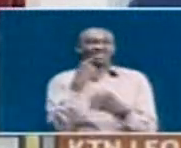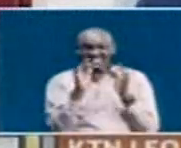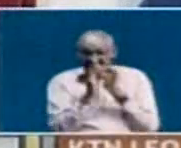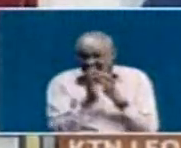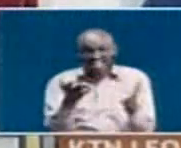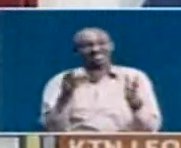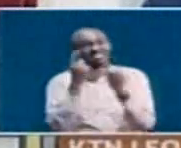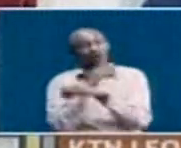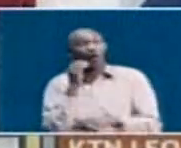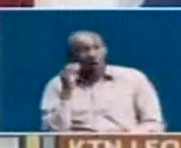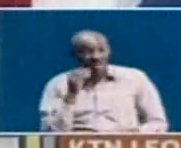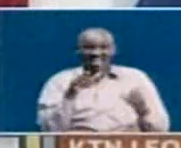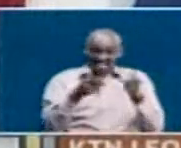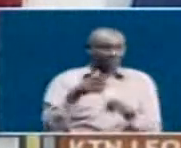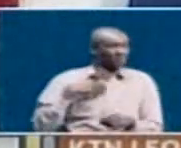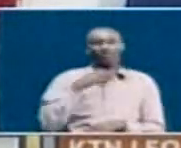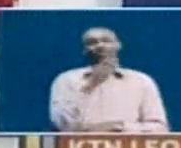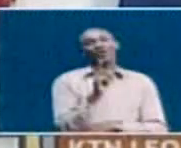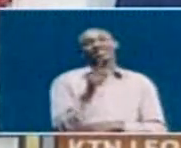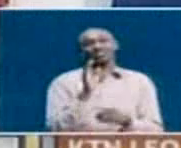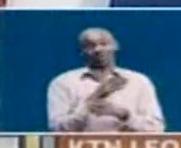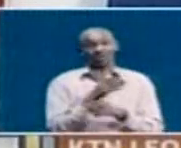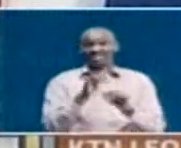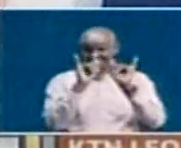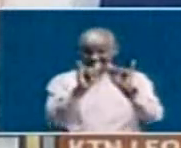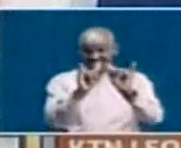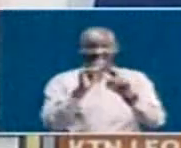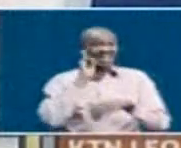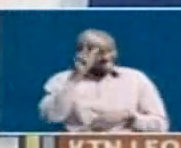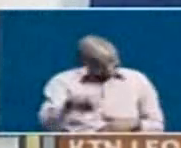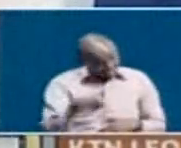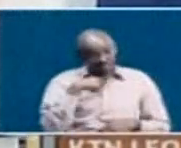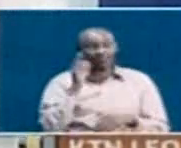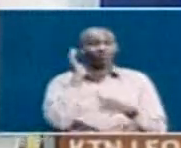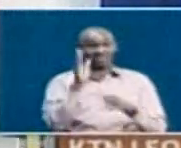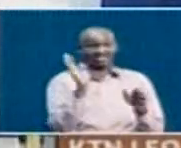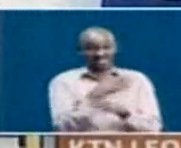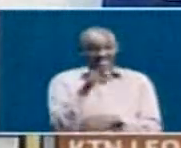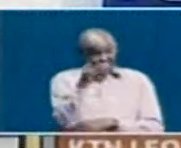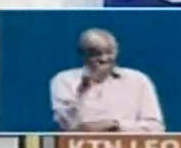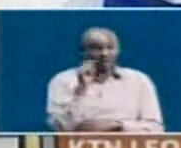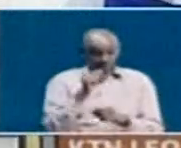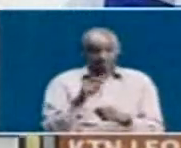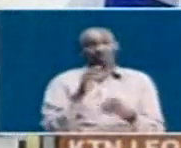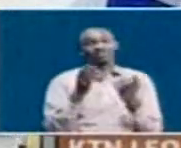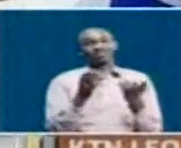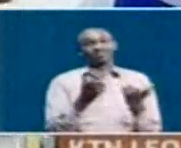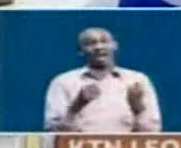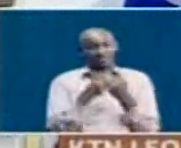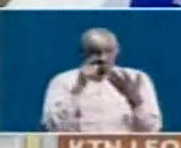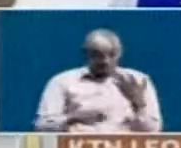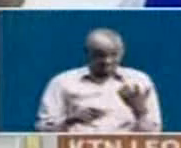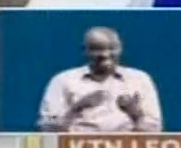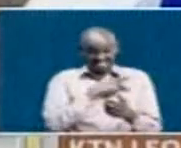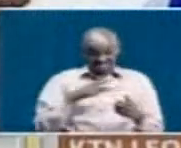internet, majumbani, kwenye maredio. Na kusi usende mbali, tuko naye bado na ataimba nyimbo ile hapa live katika studio zetu Mfalme wa